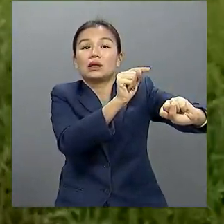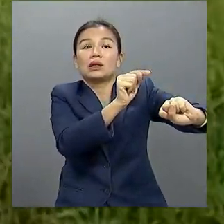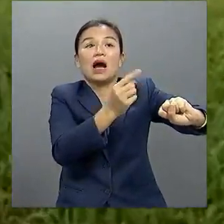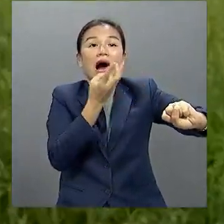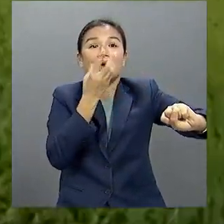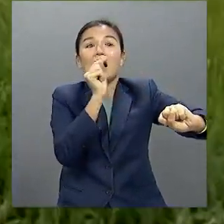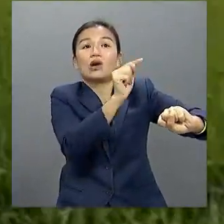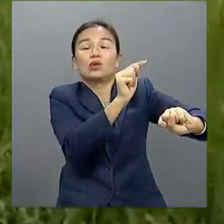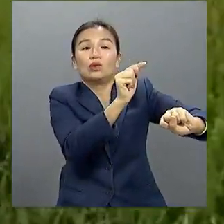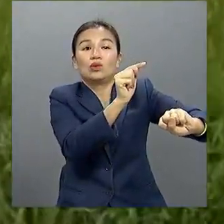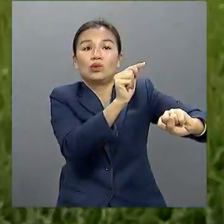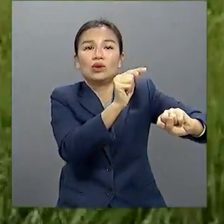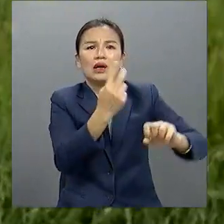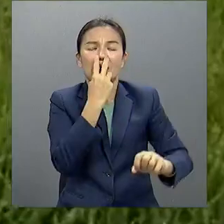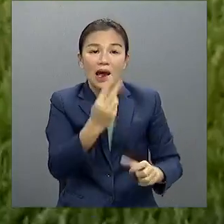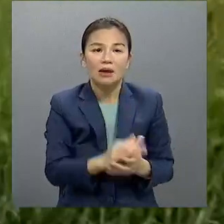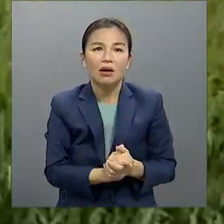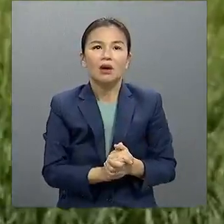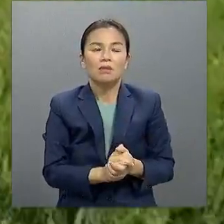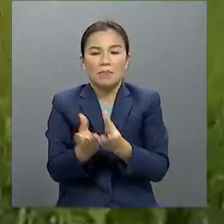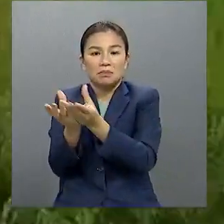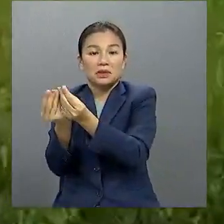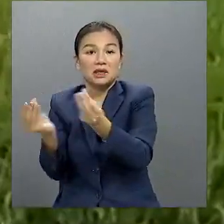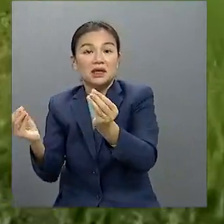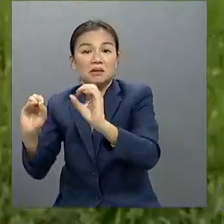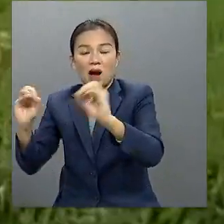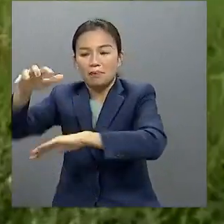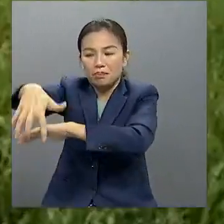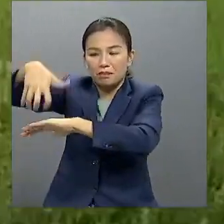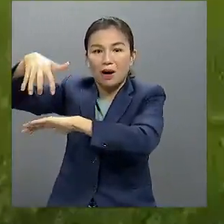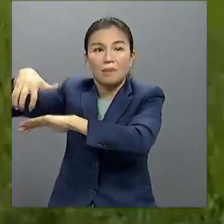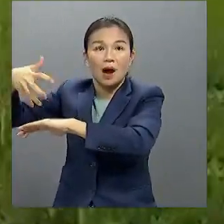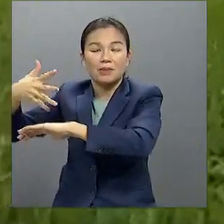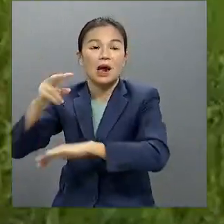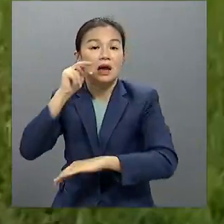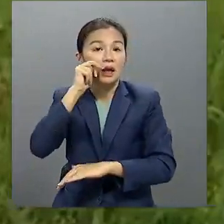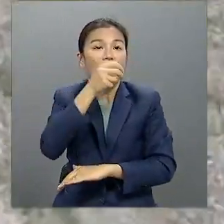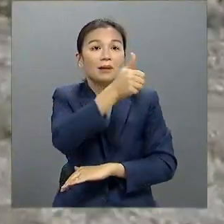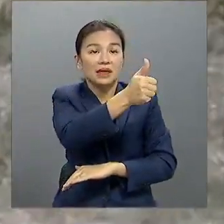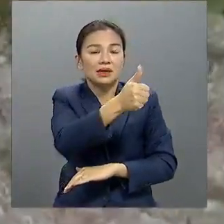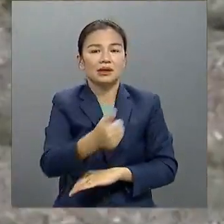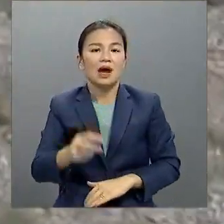ขกที่เขาไม่มีบ่อดินน้ำเขาดีน้ำไม่เสีย